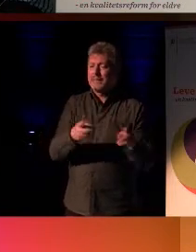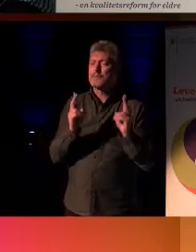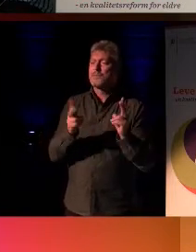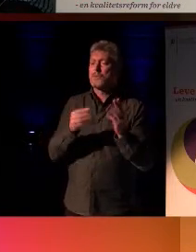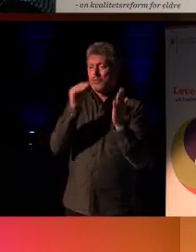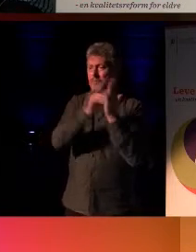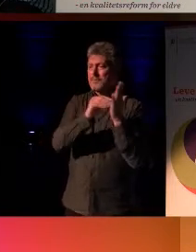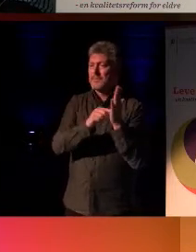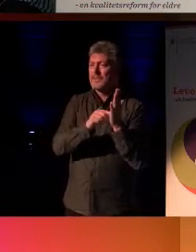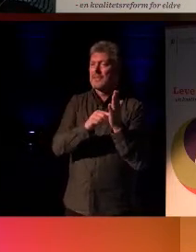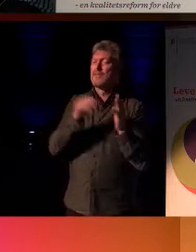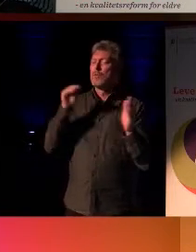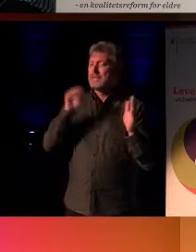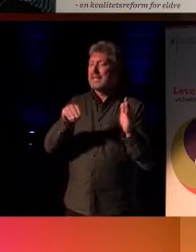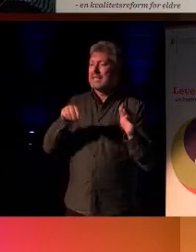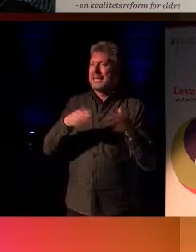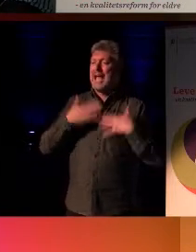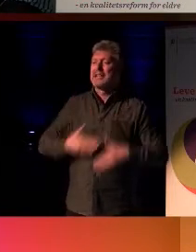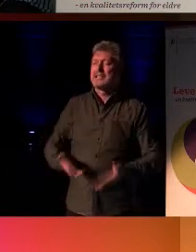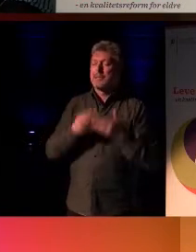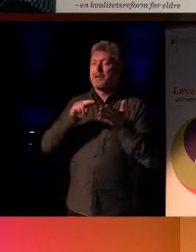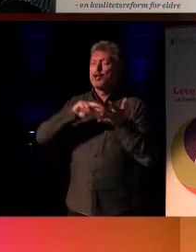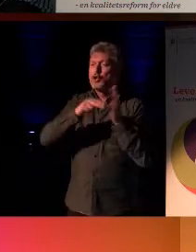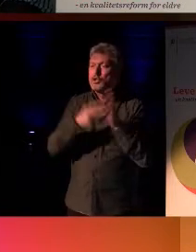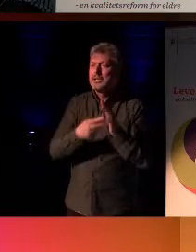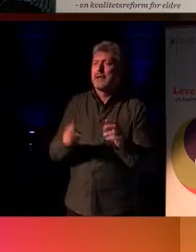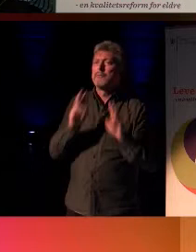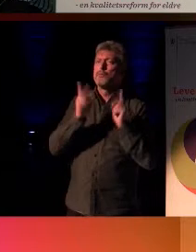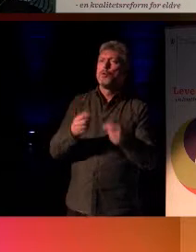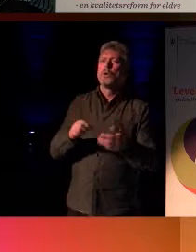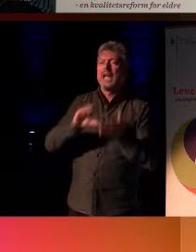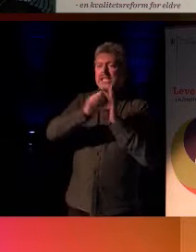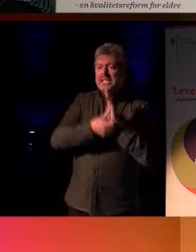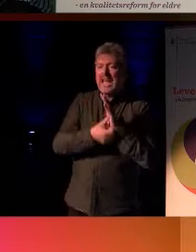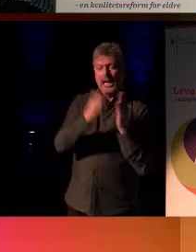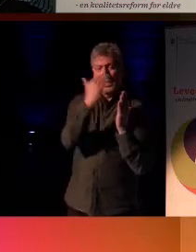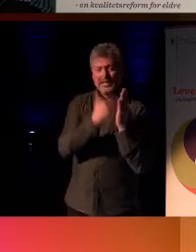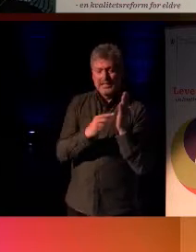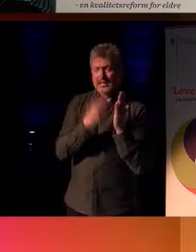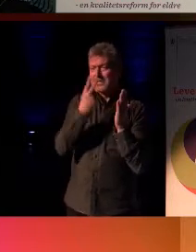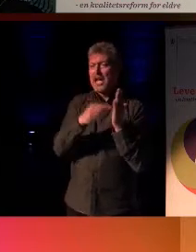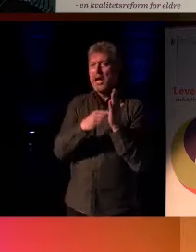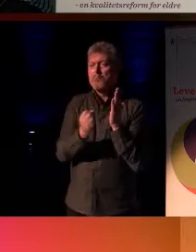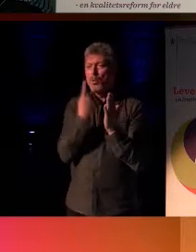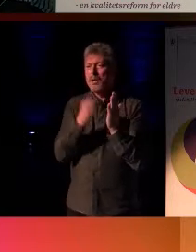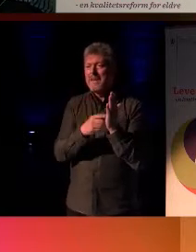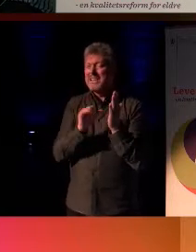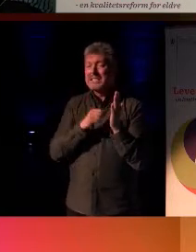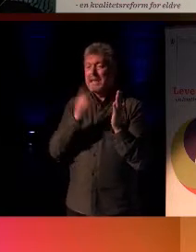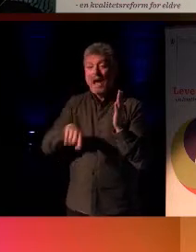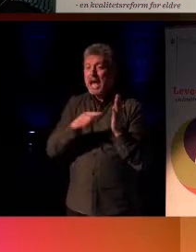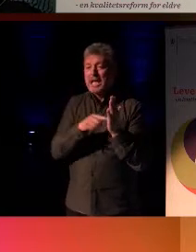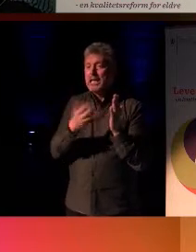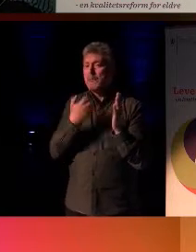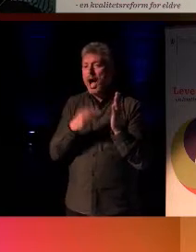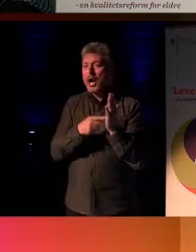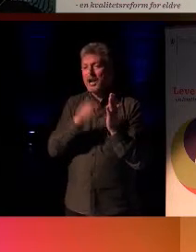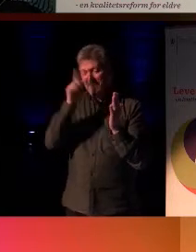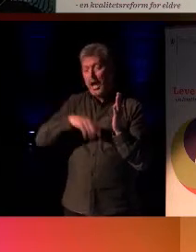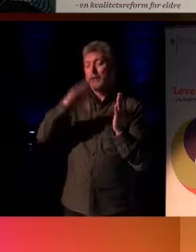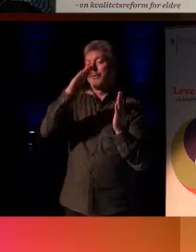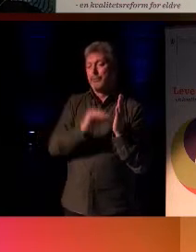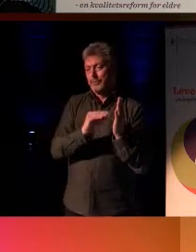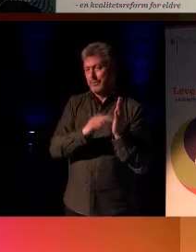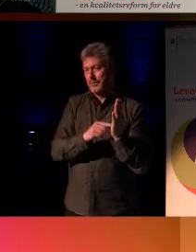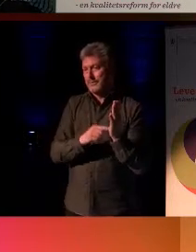sette helsehjelpen i system ved bruk av sjekklister, slik at muligheten for feil og mangler reduseres.